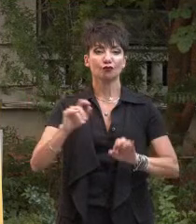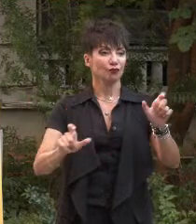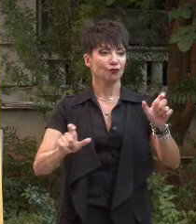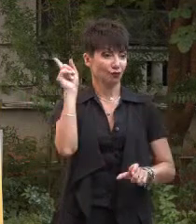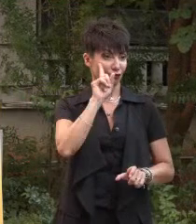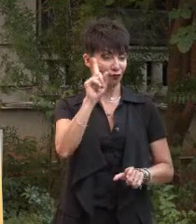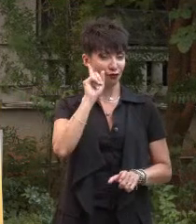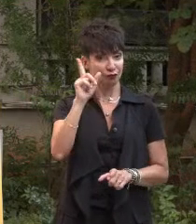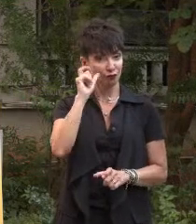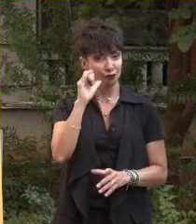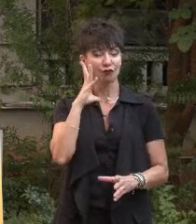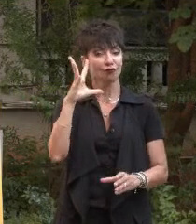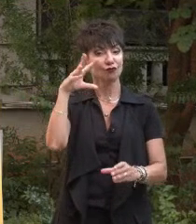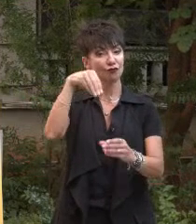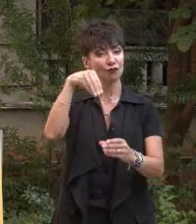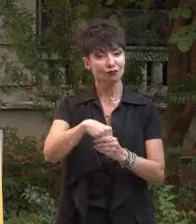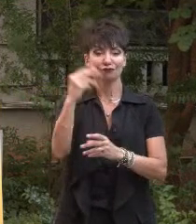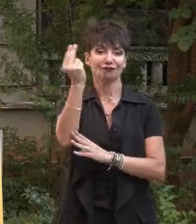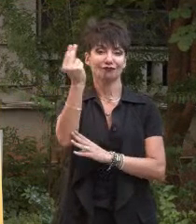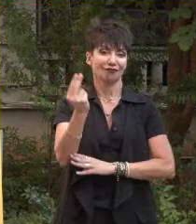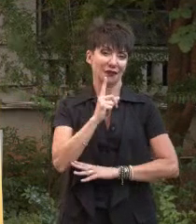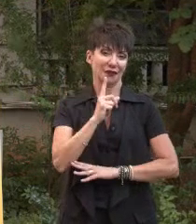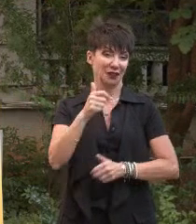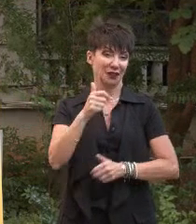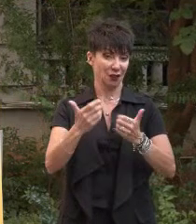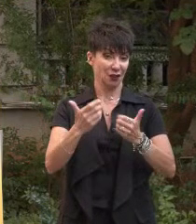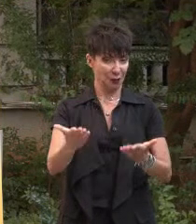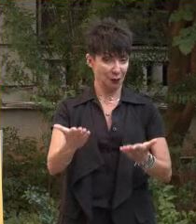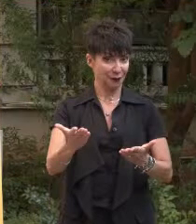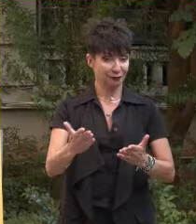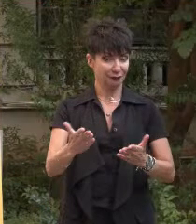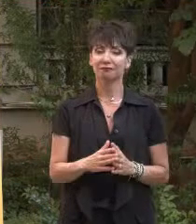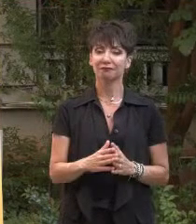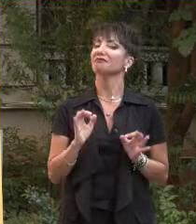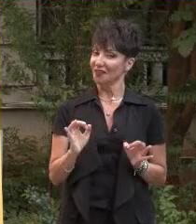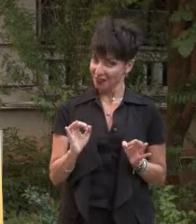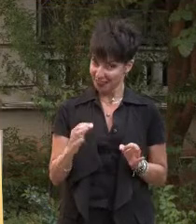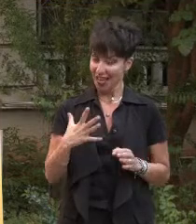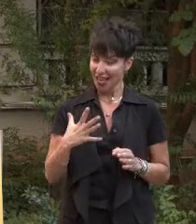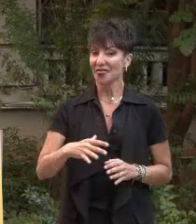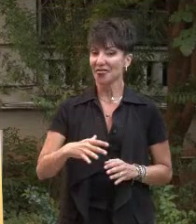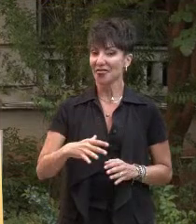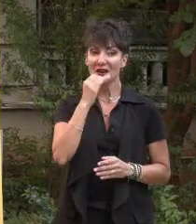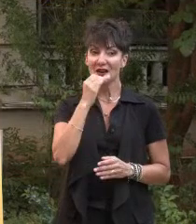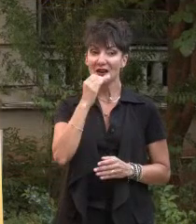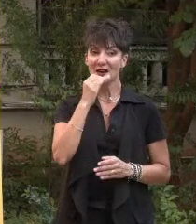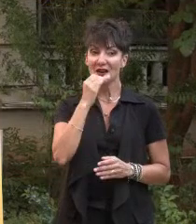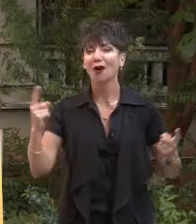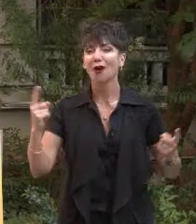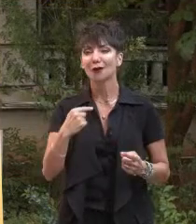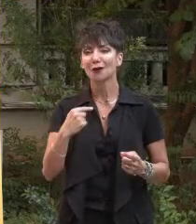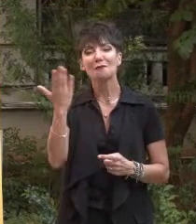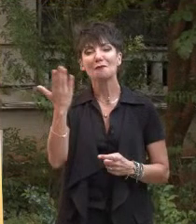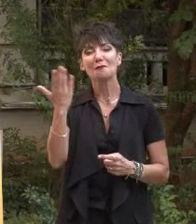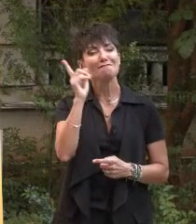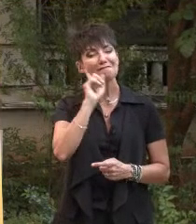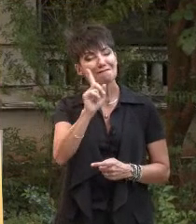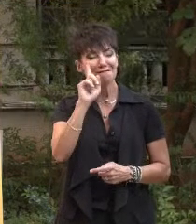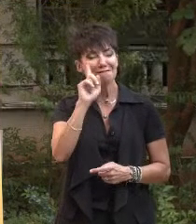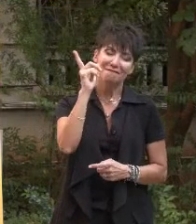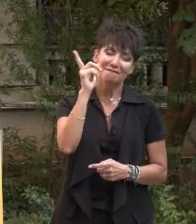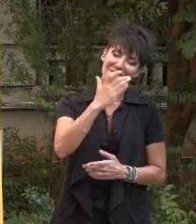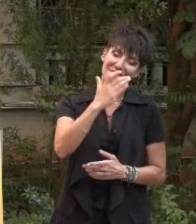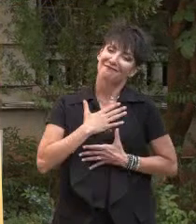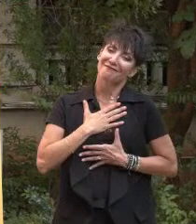για τη συμμετοχή τους στο διαγωνισμό. Και φυσικά όλους εσάς, τους μαθητές και τις μαθήτριες